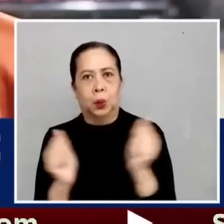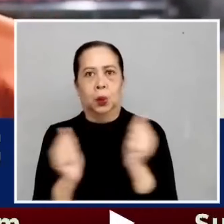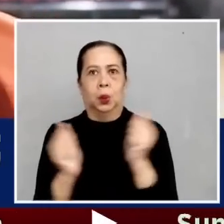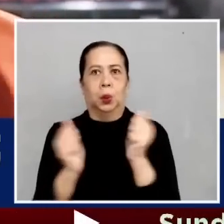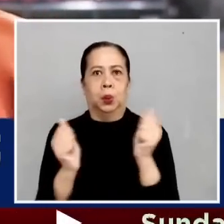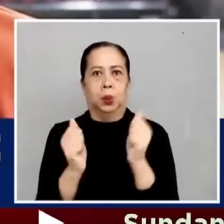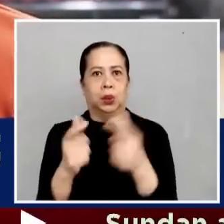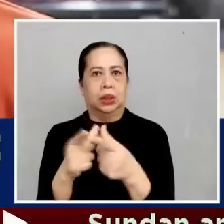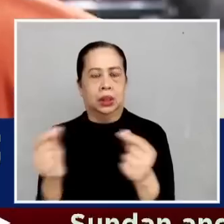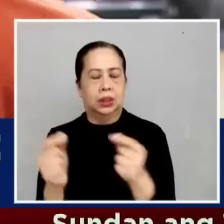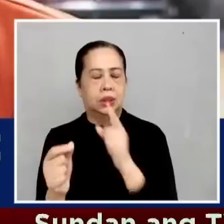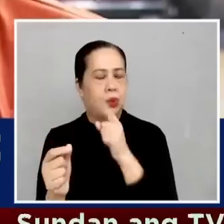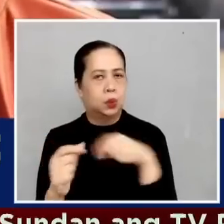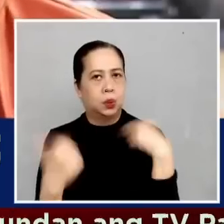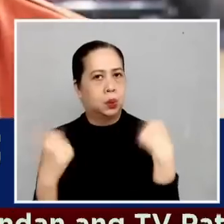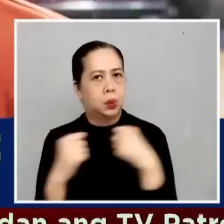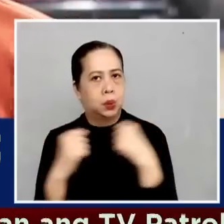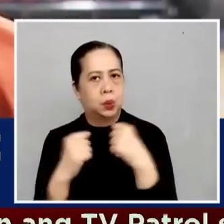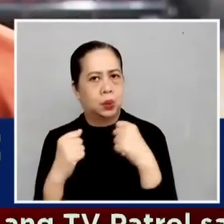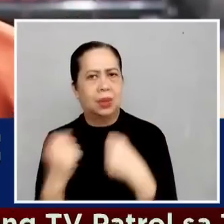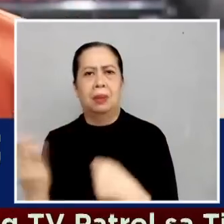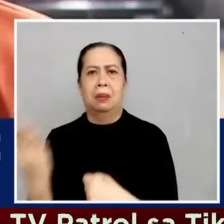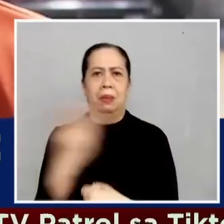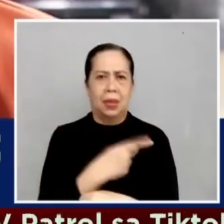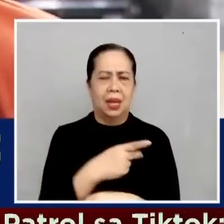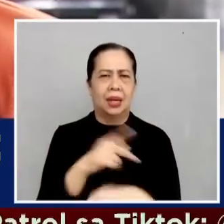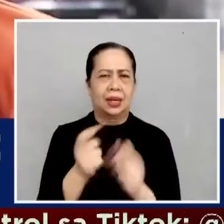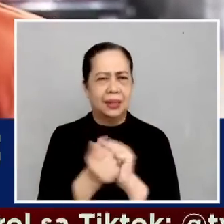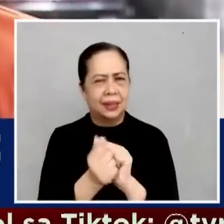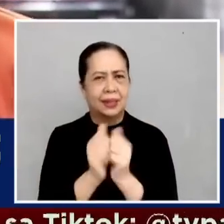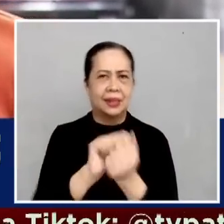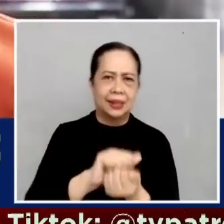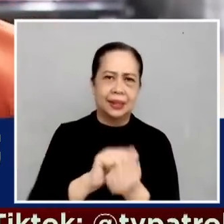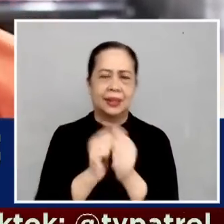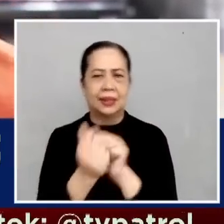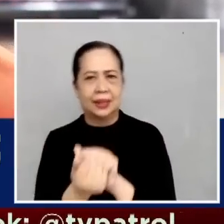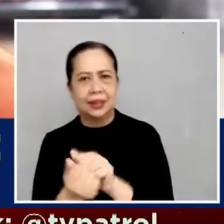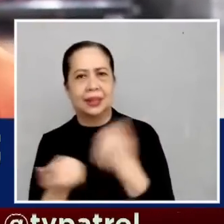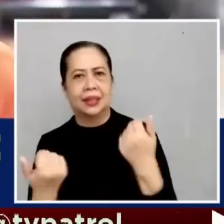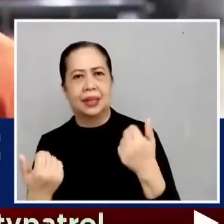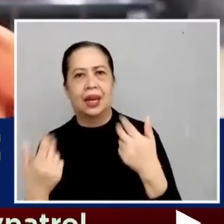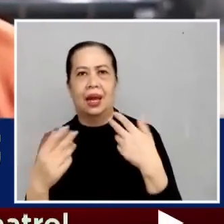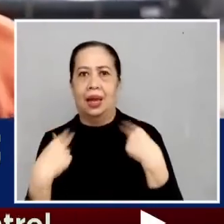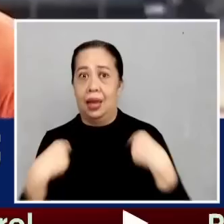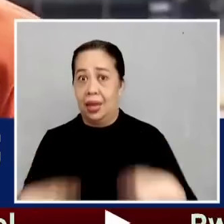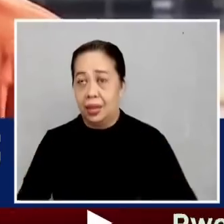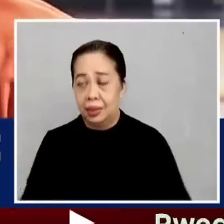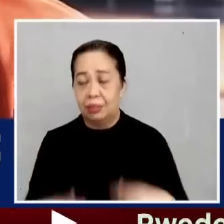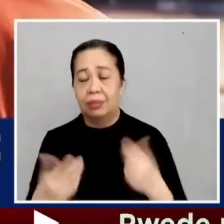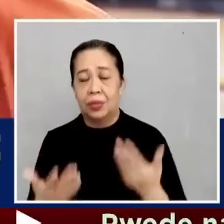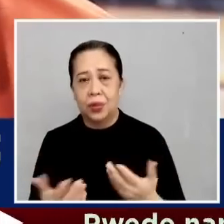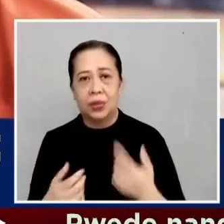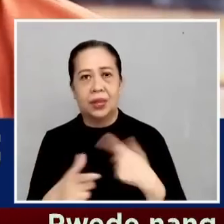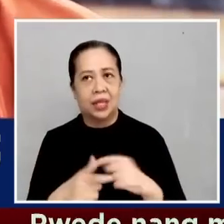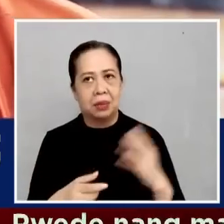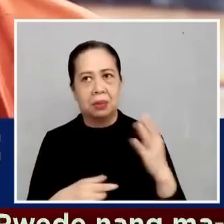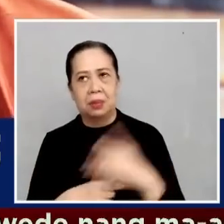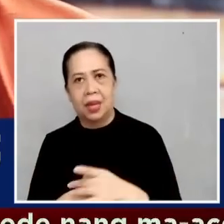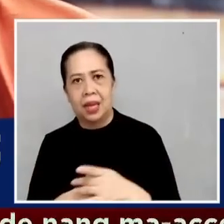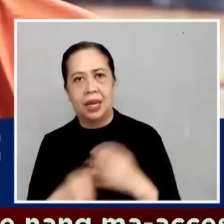So malamig talaga. And then coming back here, so the adjustment going there, of course, right. Yung health mo. And yeah. Then coming back here, ang